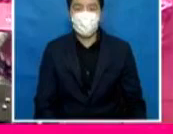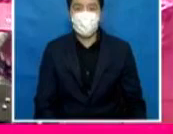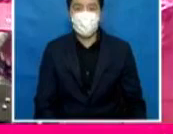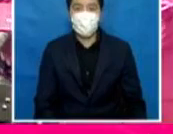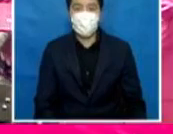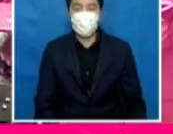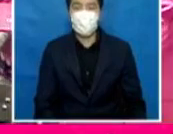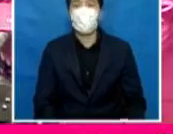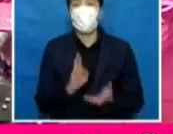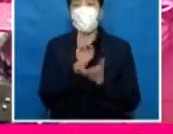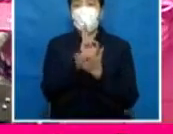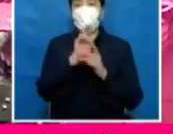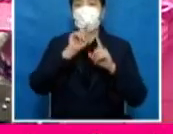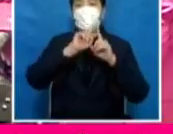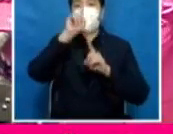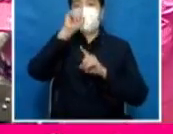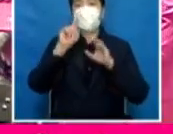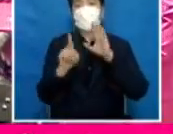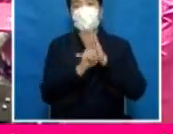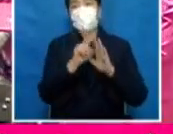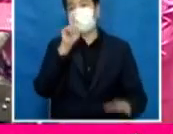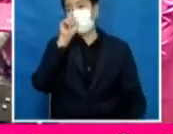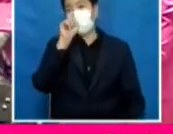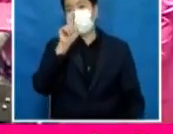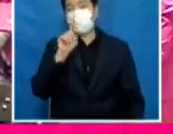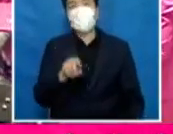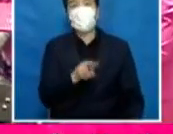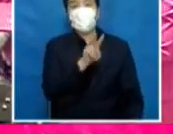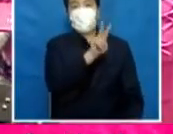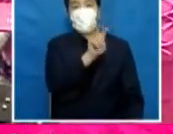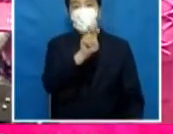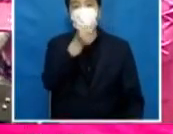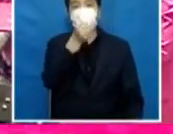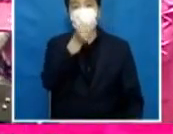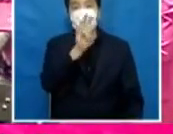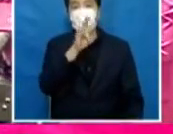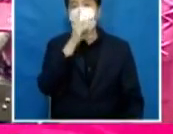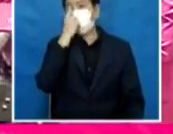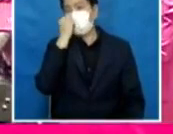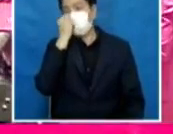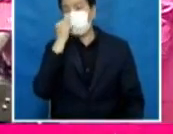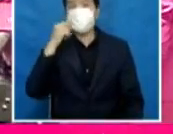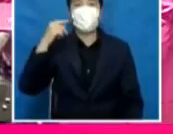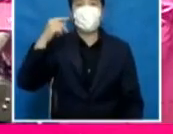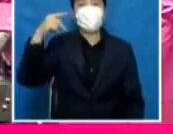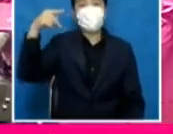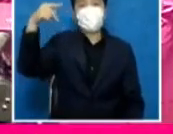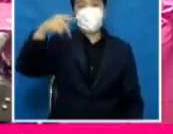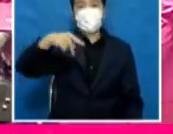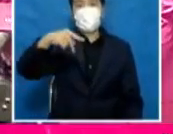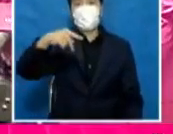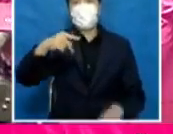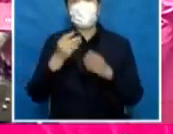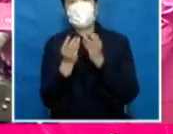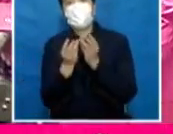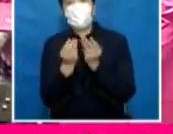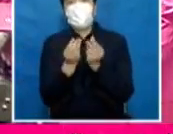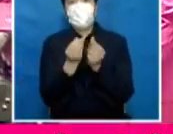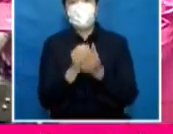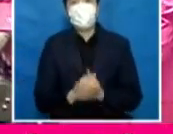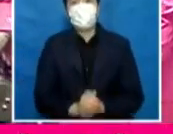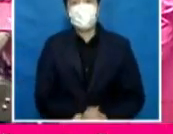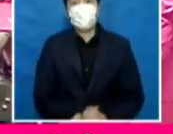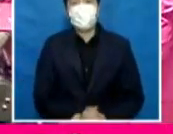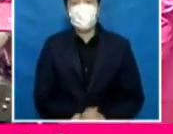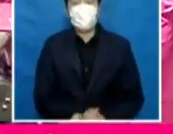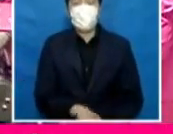อันดับที่1หมุน1ครั้งงวดที่217หมวดอักษร P เลขที่